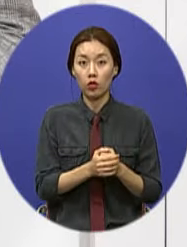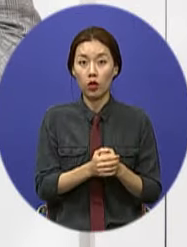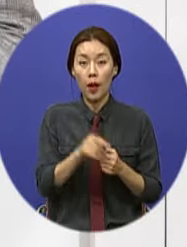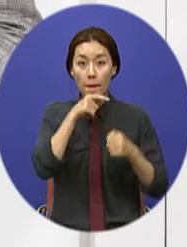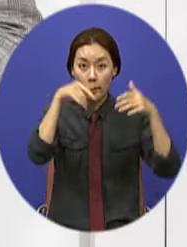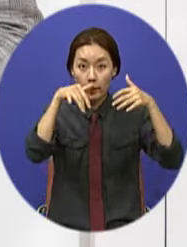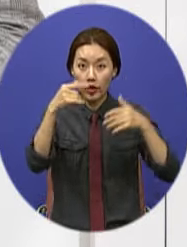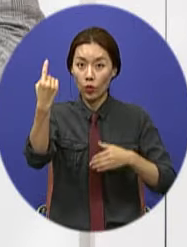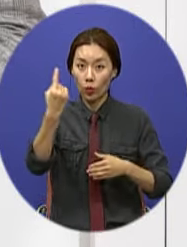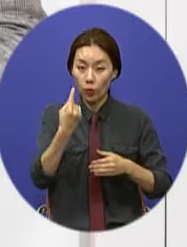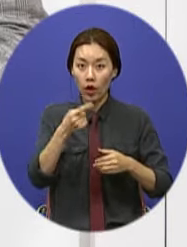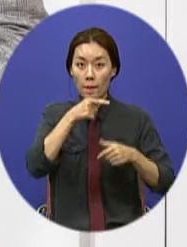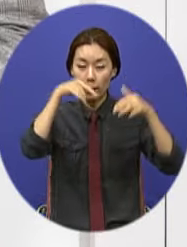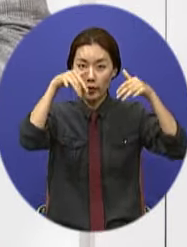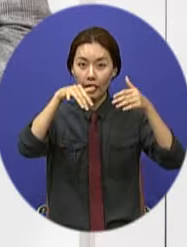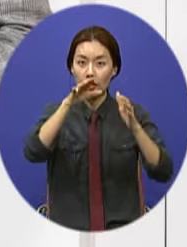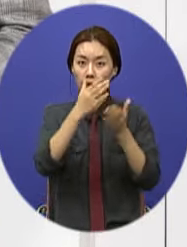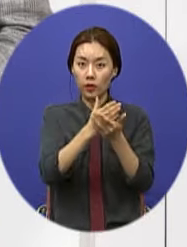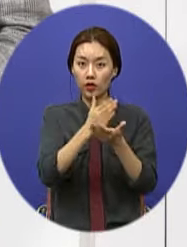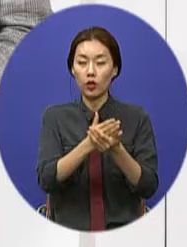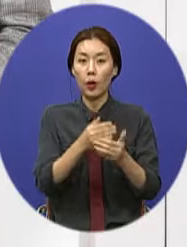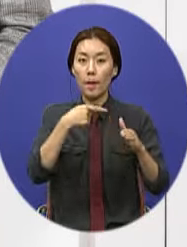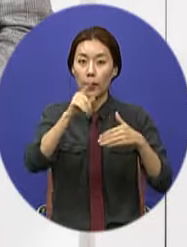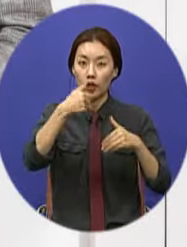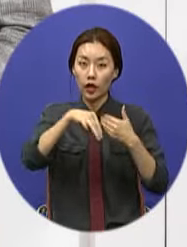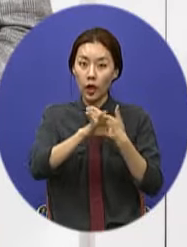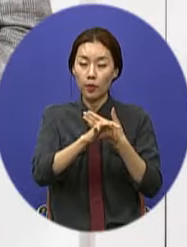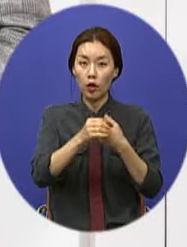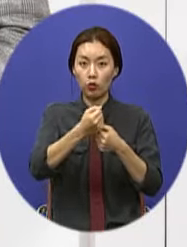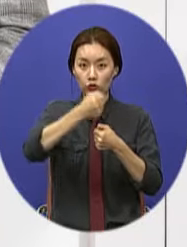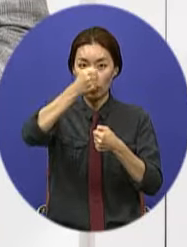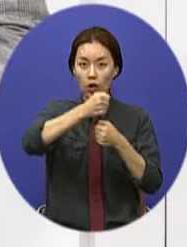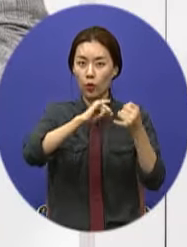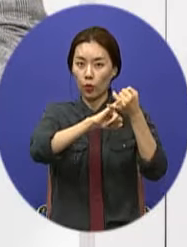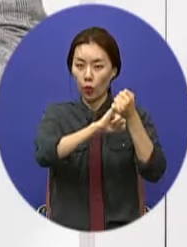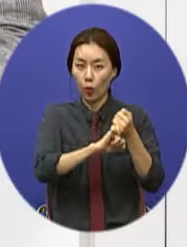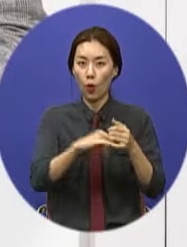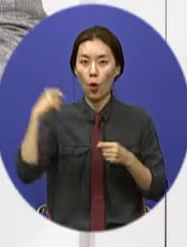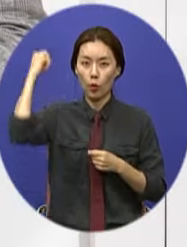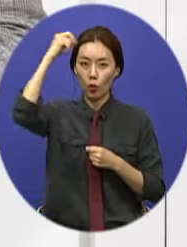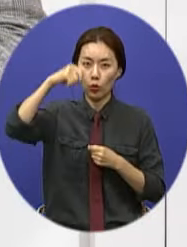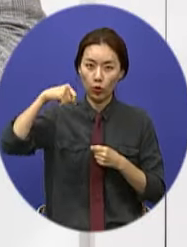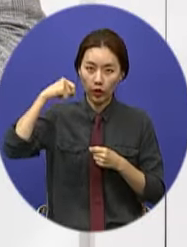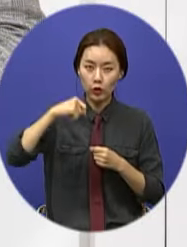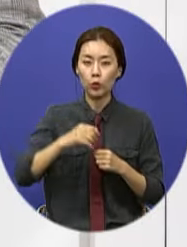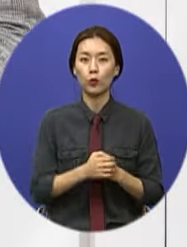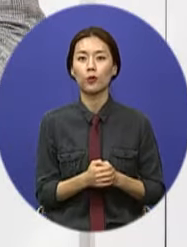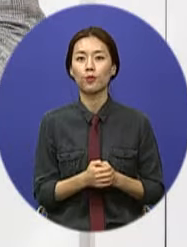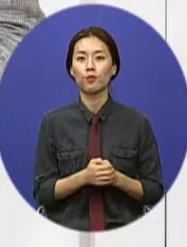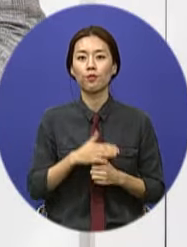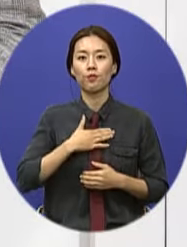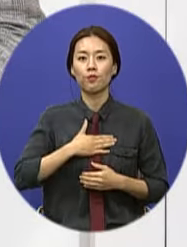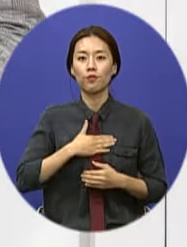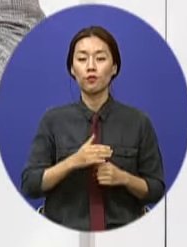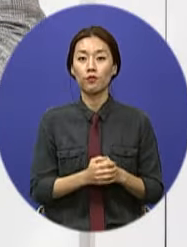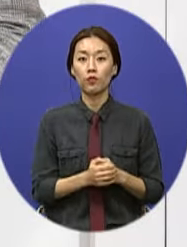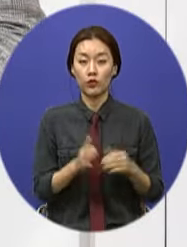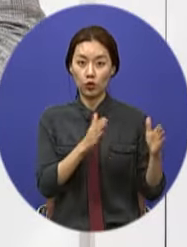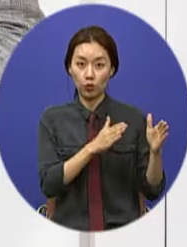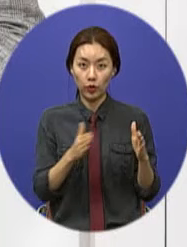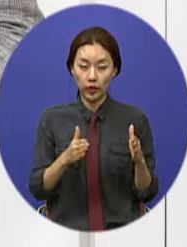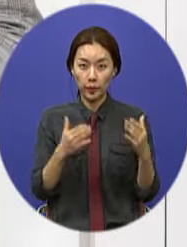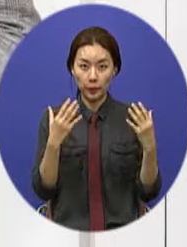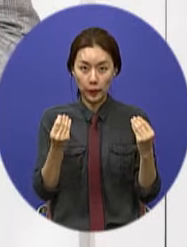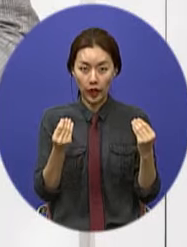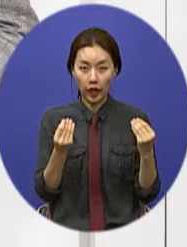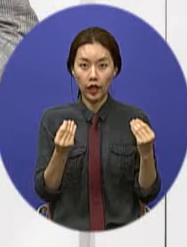마세요. 예. 예, 밖에 나가시더라도 우산 꼭 쓰시고. 그럼요. 잘 나가요. 목도리 하시고. 예. 예, 이 준비